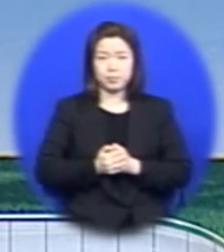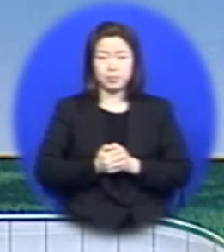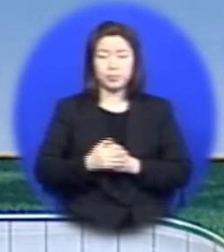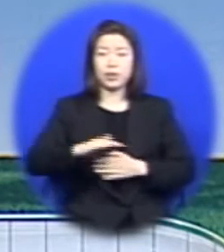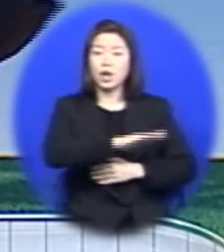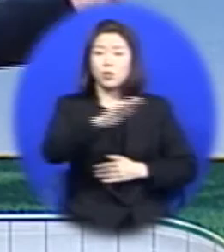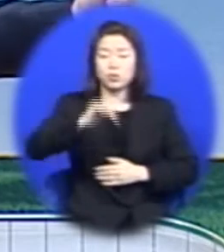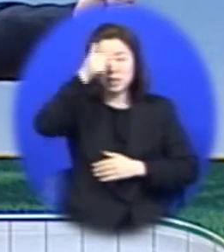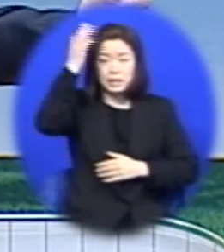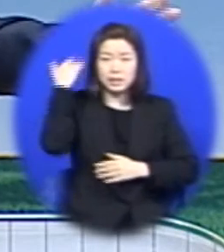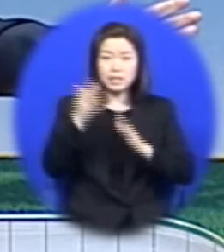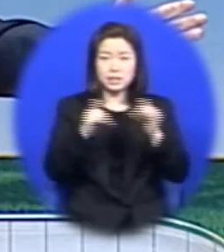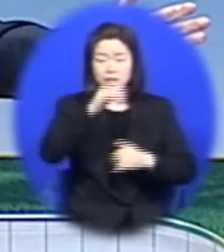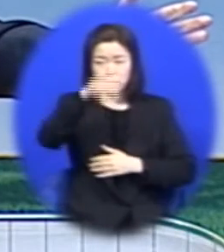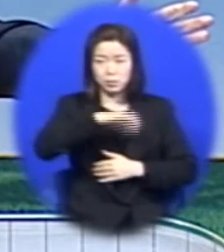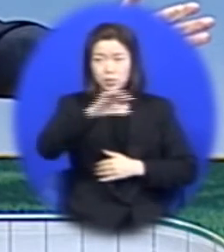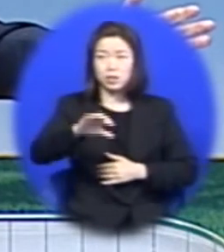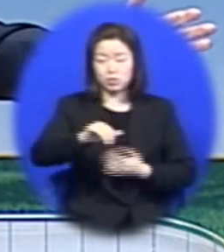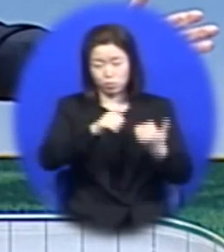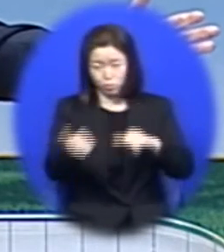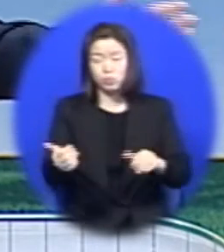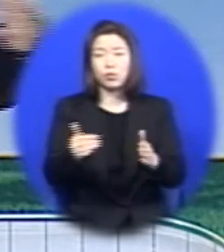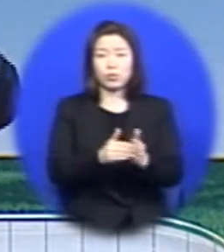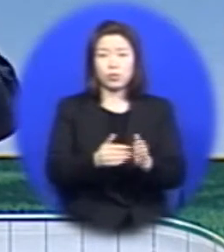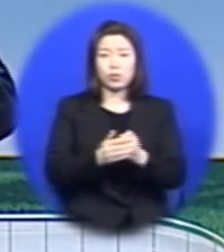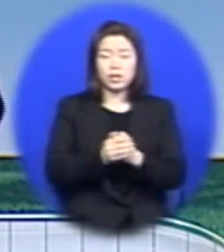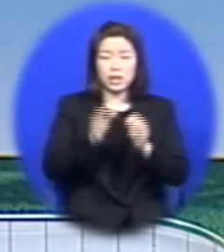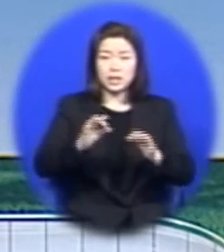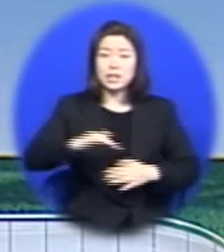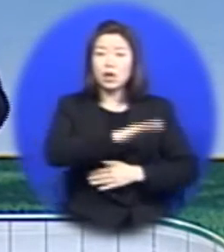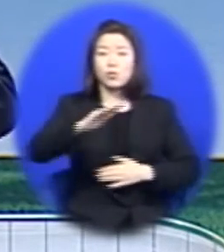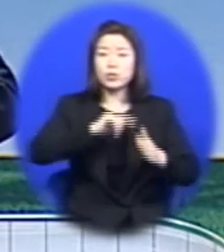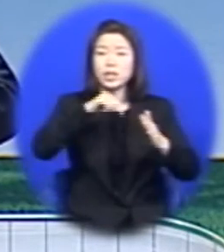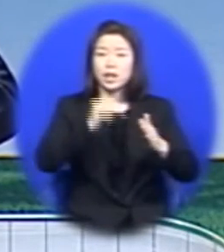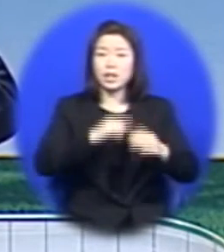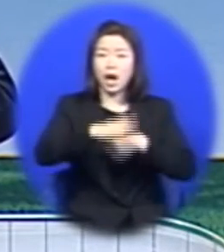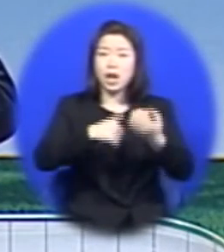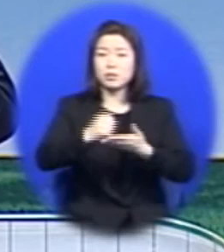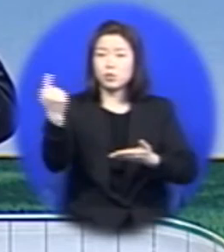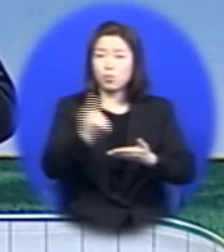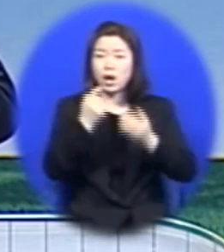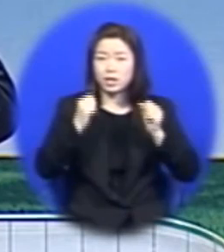우리 옛사람은 십자가에서 예수님과 함께 죽었고 이제는 우리 안에 하나님이 와 계세요.